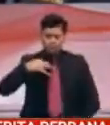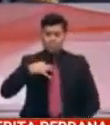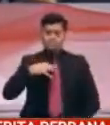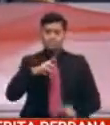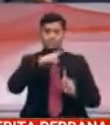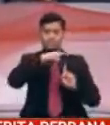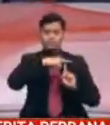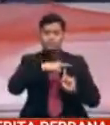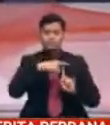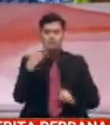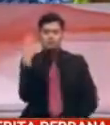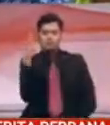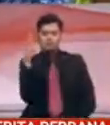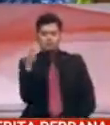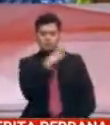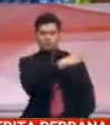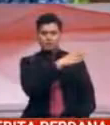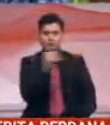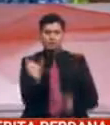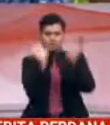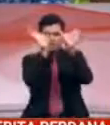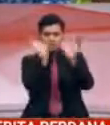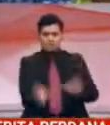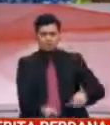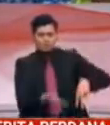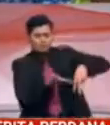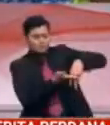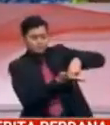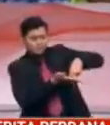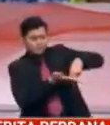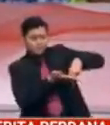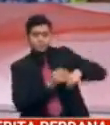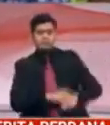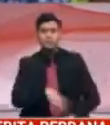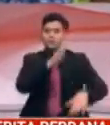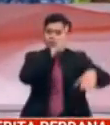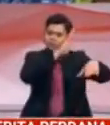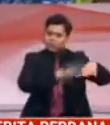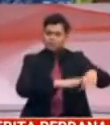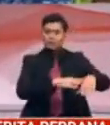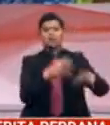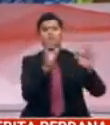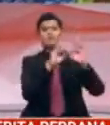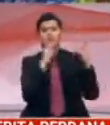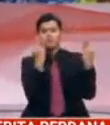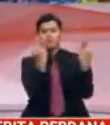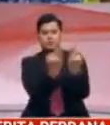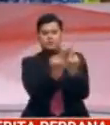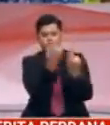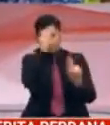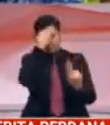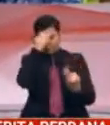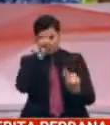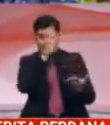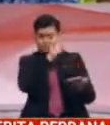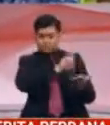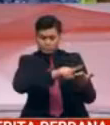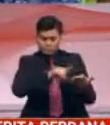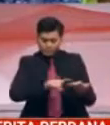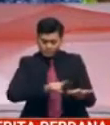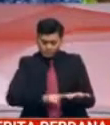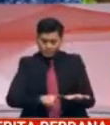berwarna biru dan berseru apa rasuto yang manggil ke-22 wes yang masih dijumpai to dance pakai ini